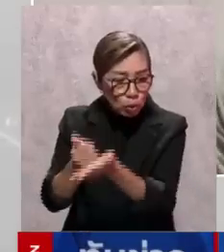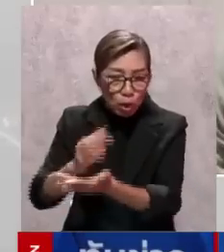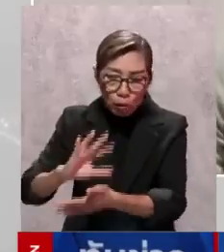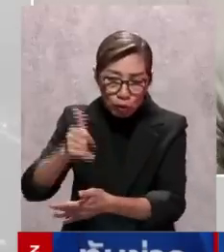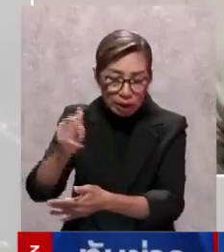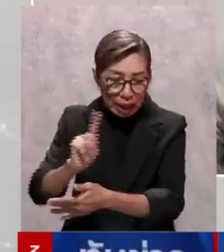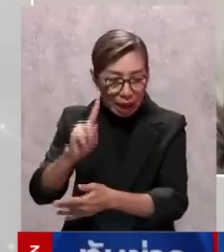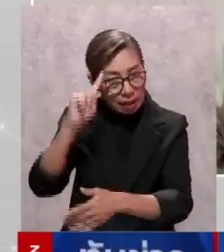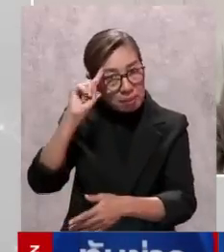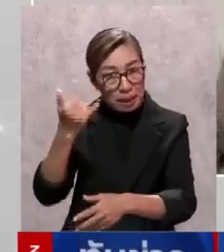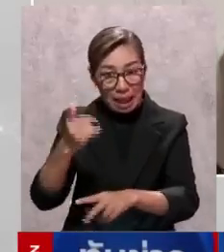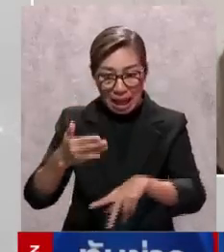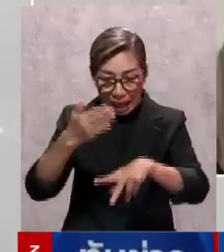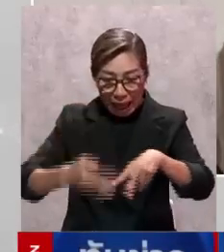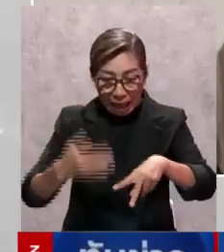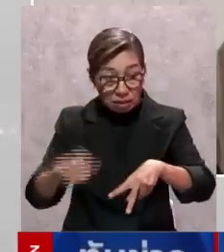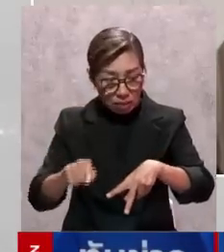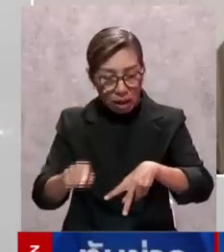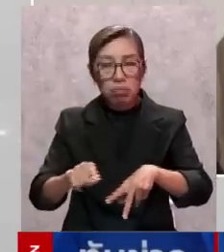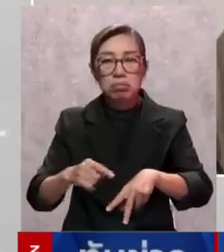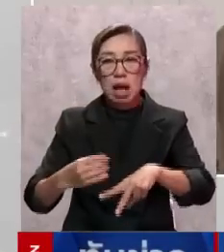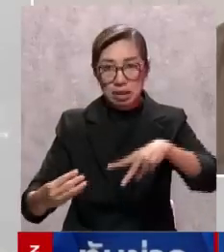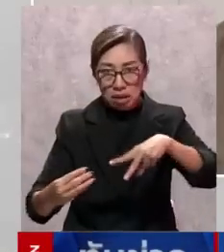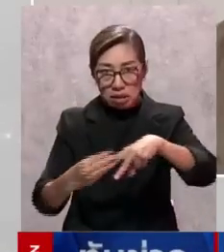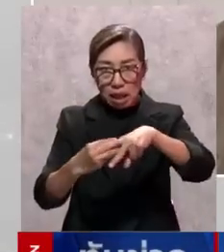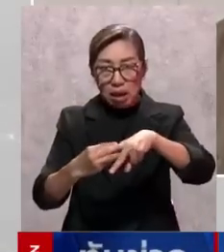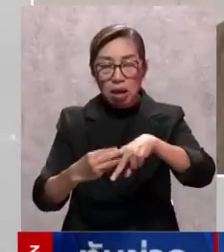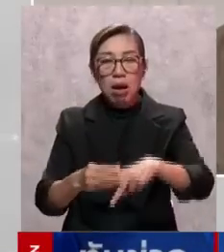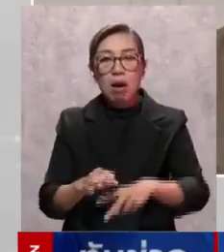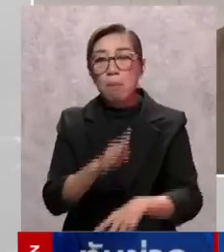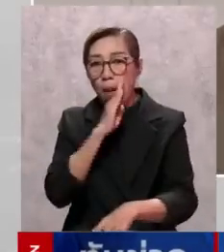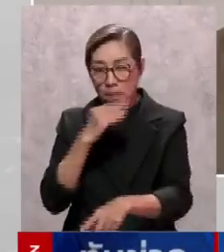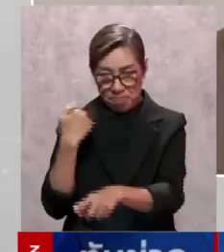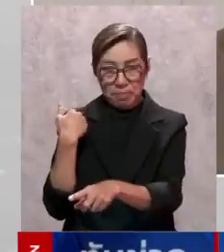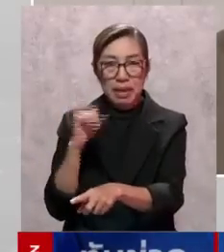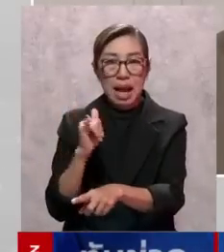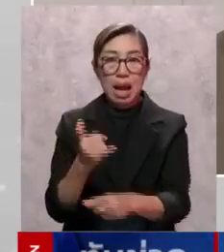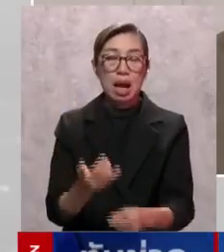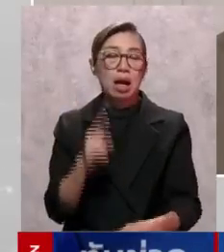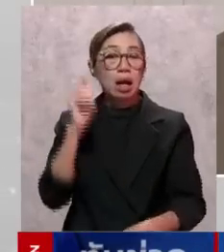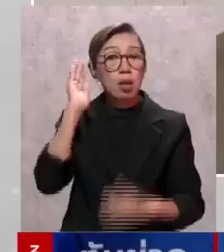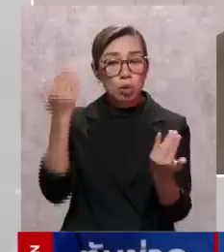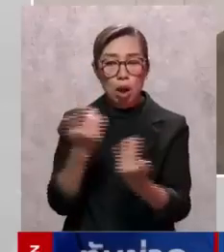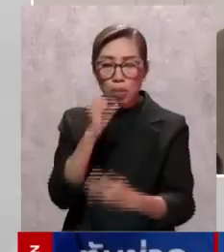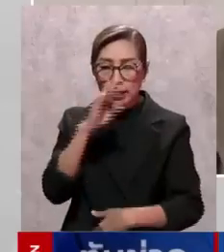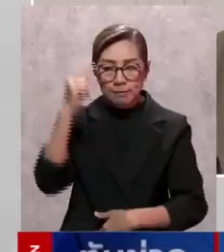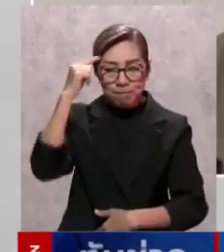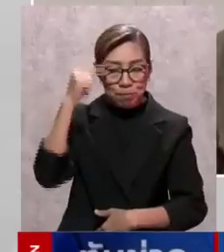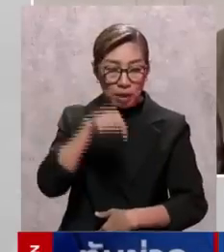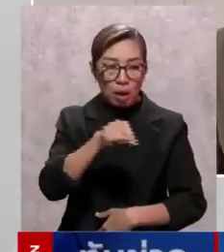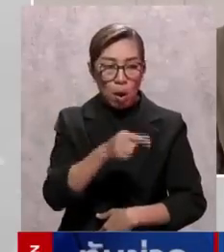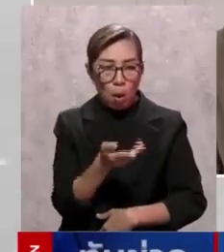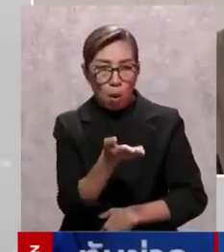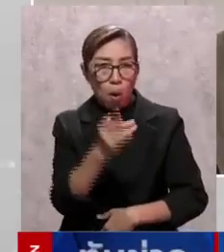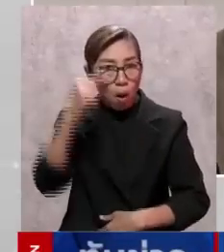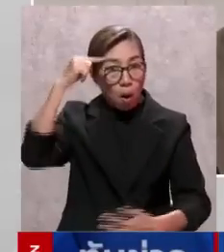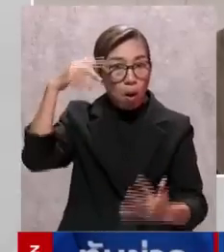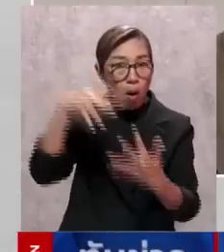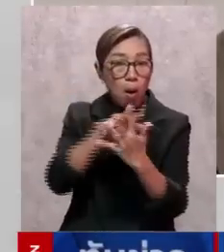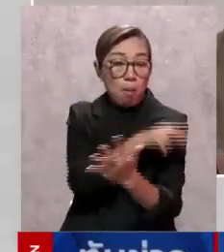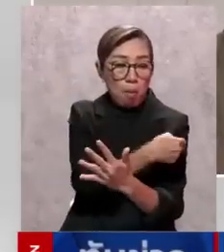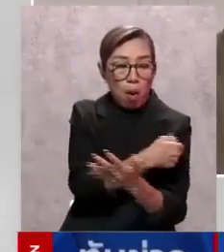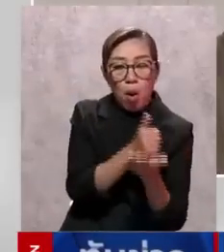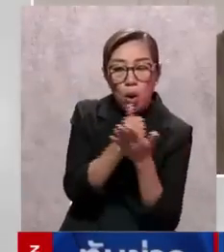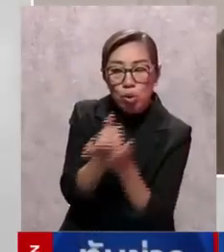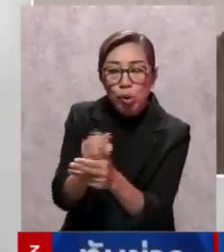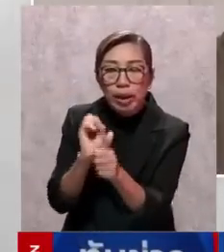การใส่ขาเทียมนะคะลูกชายยังบอกอีกด้วยนะคะว่าตอนนี้ครอบครัวเลือกให้มีจิตแพทย์เข้ามาร่วมในขั้นตอนเยียวยาการรักษ